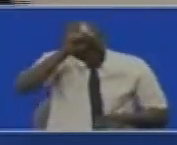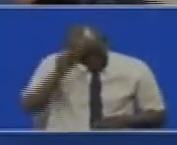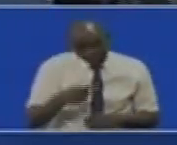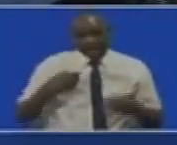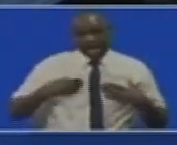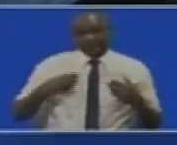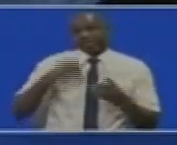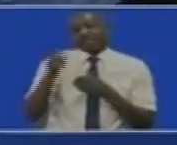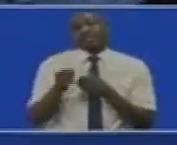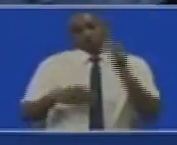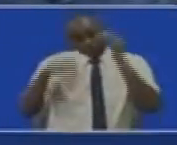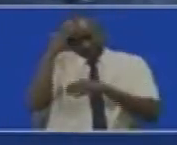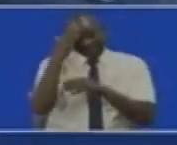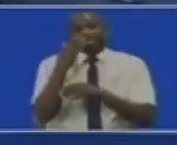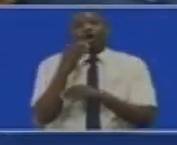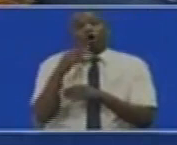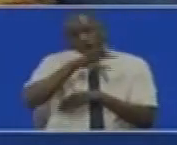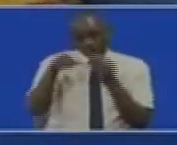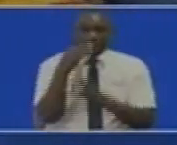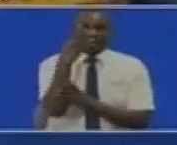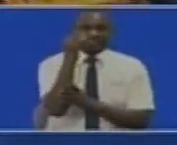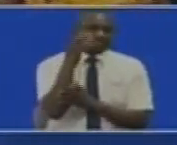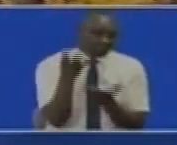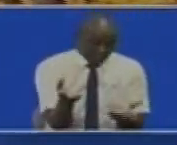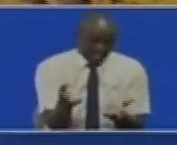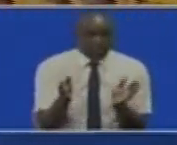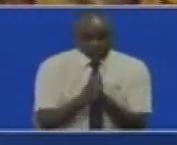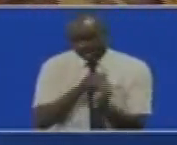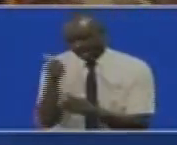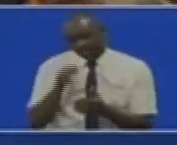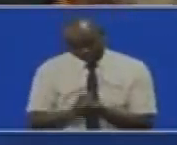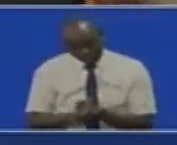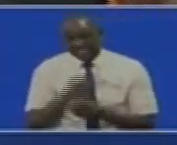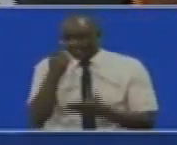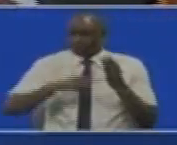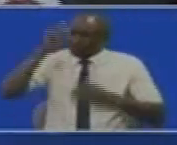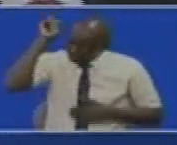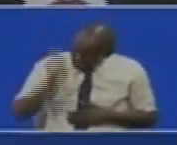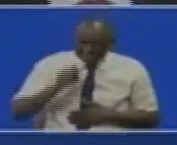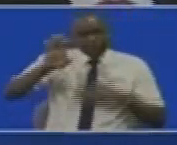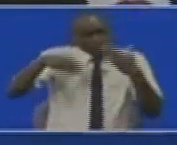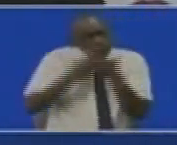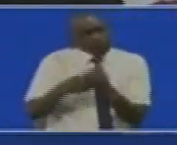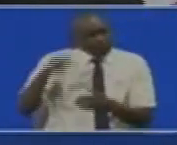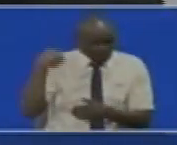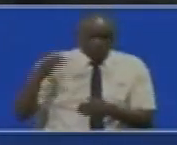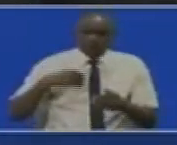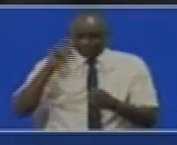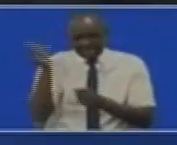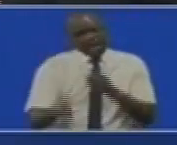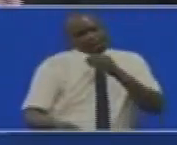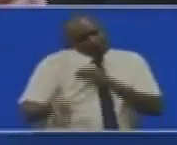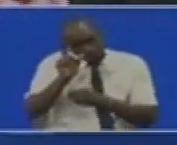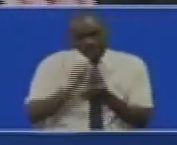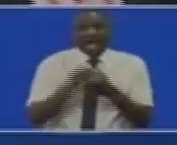vyuo 33 vya umma kote nchini pamoja na mabewa yake wanasema ni lazima mapendekezo ya uainishaji wa malipo yao